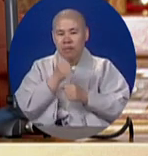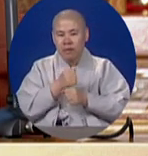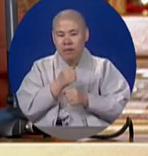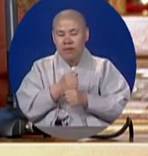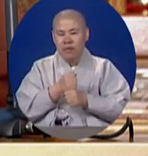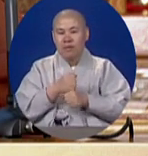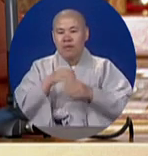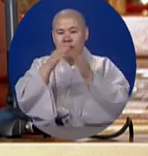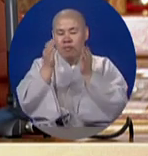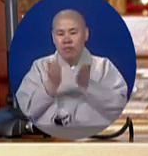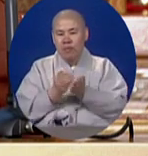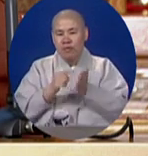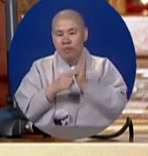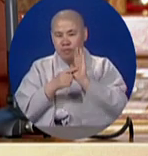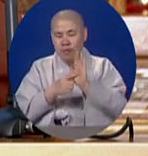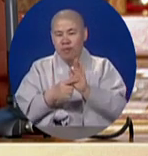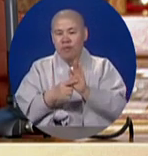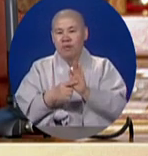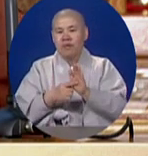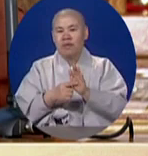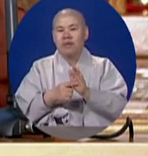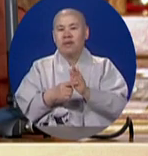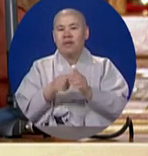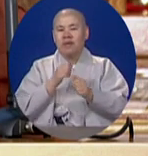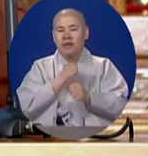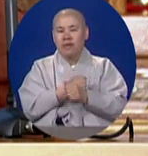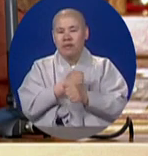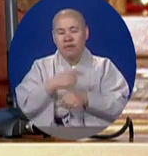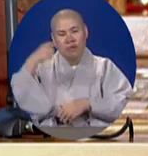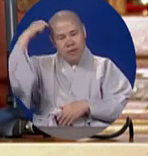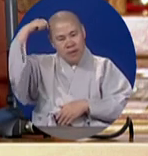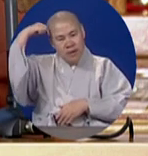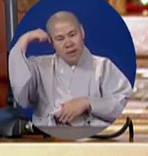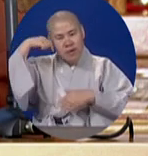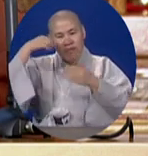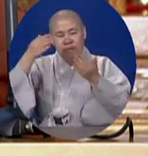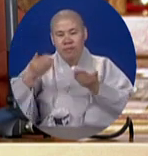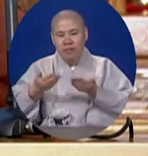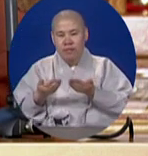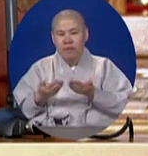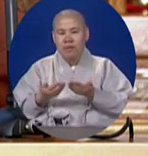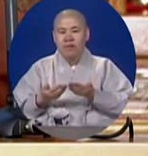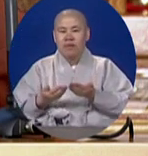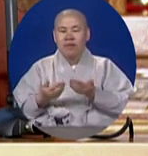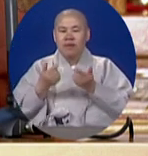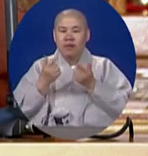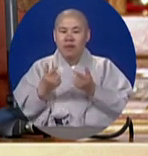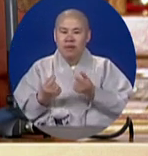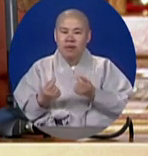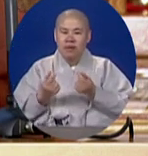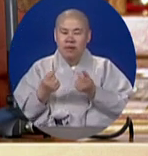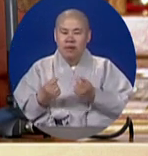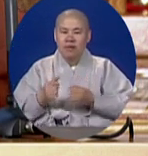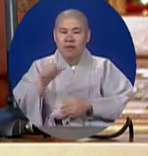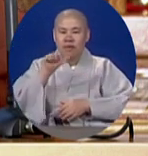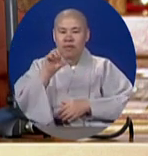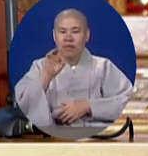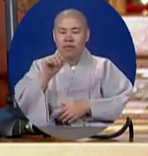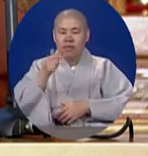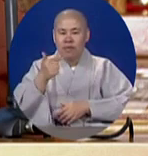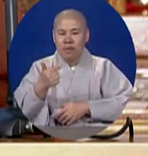온갖 표현을 다 하고 온갖 느낌을 다 받고 이게 이제